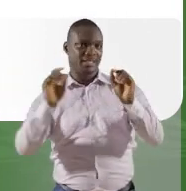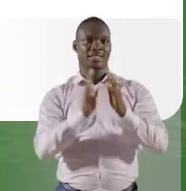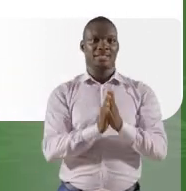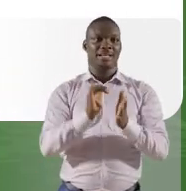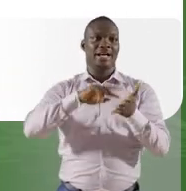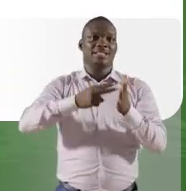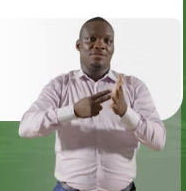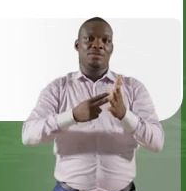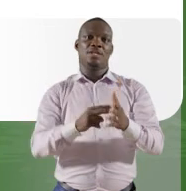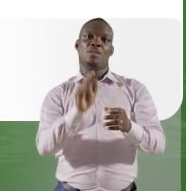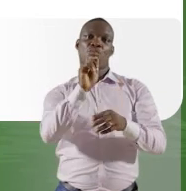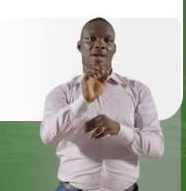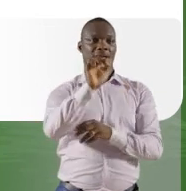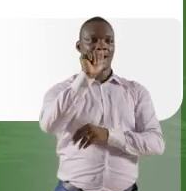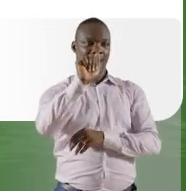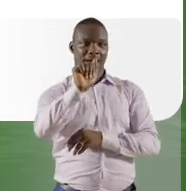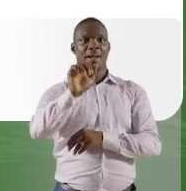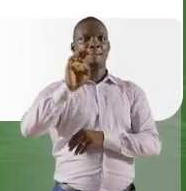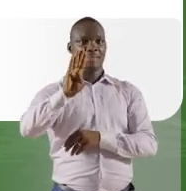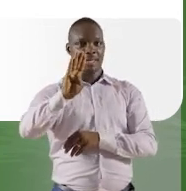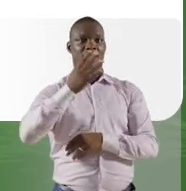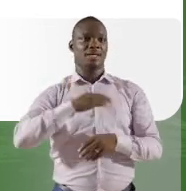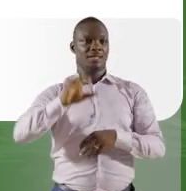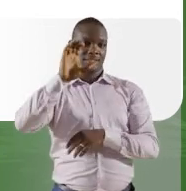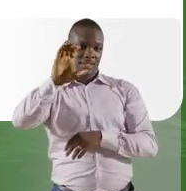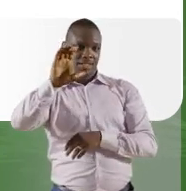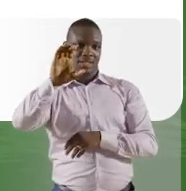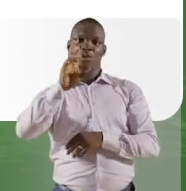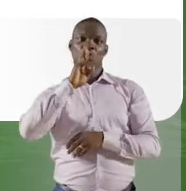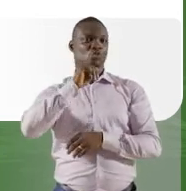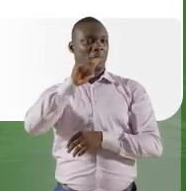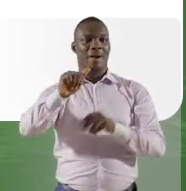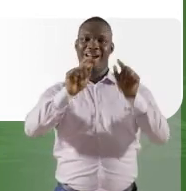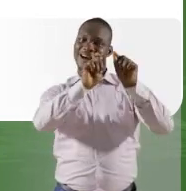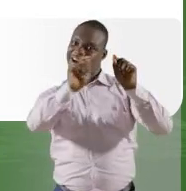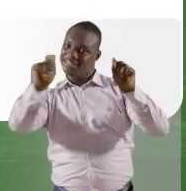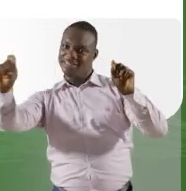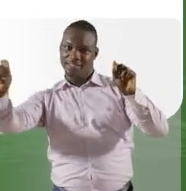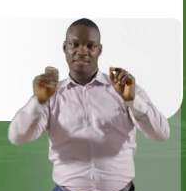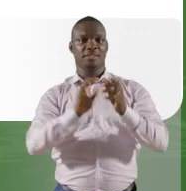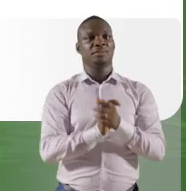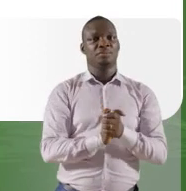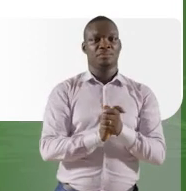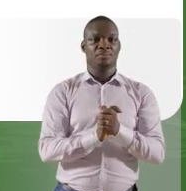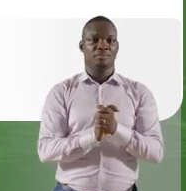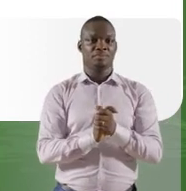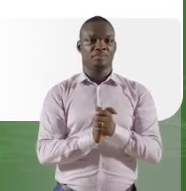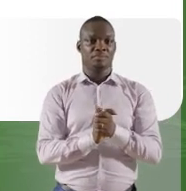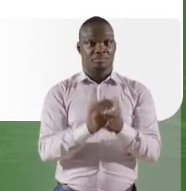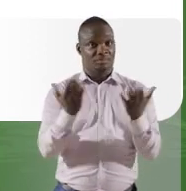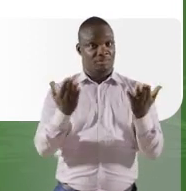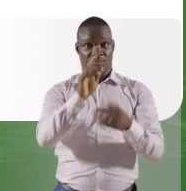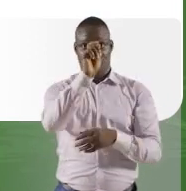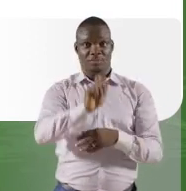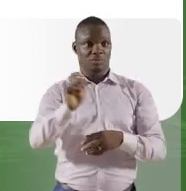des points A, B et C. Et comme ces 3 points ne sont pas alignés,